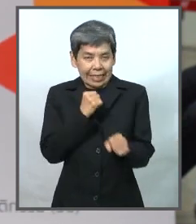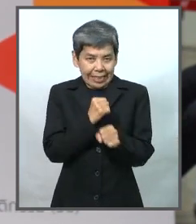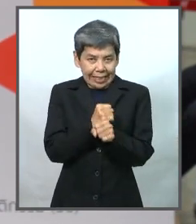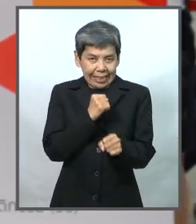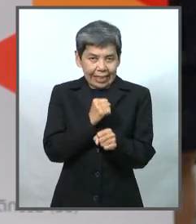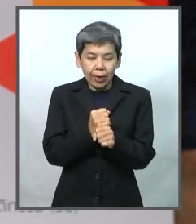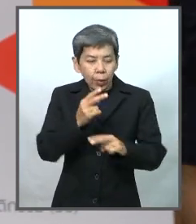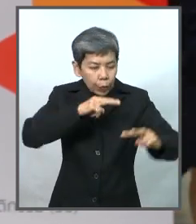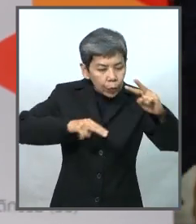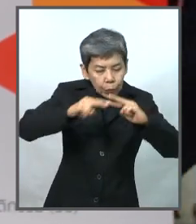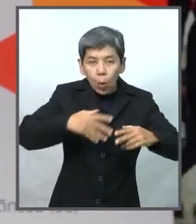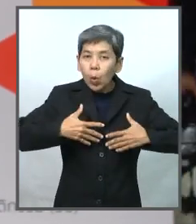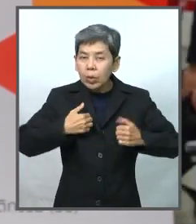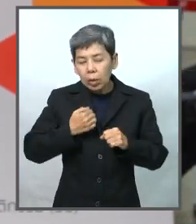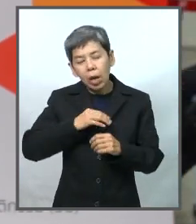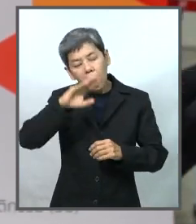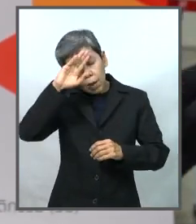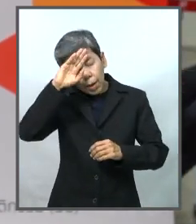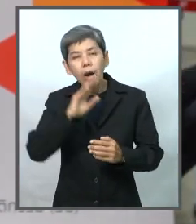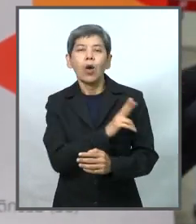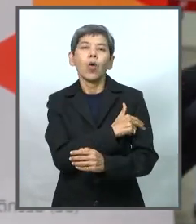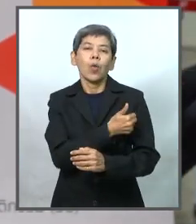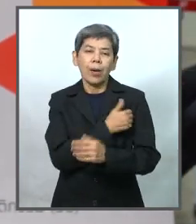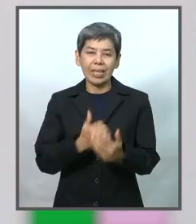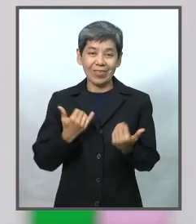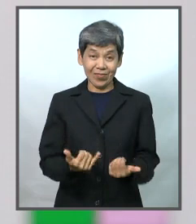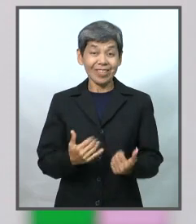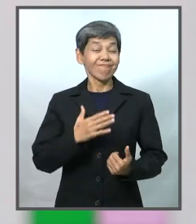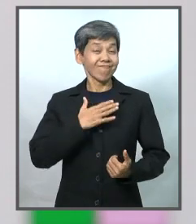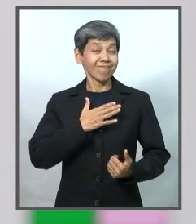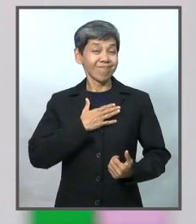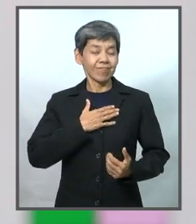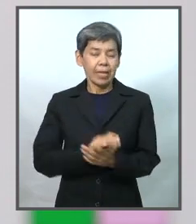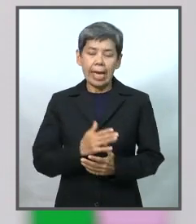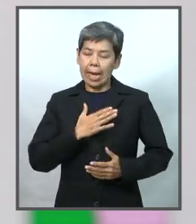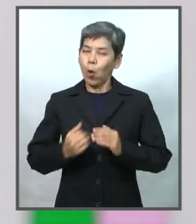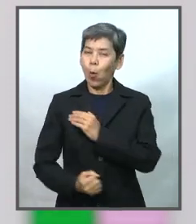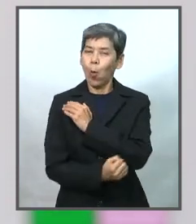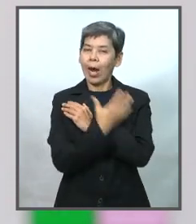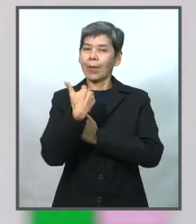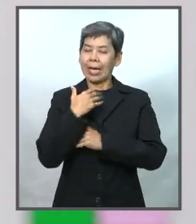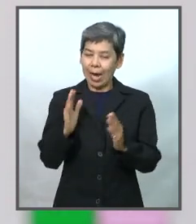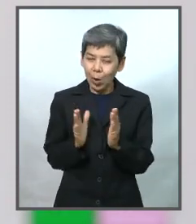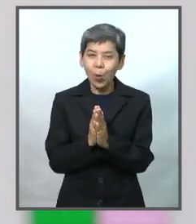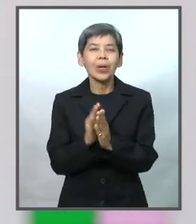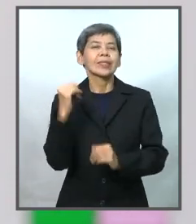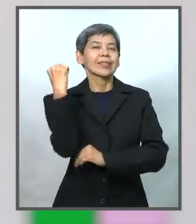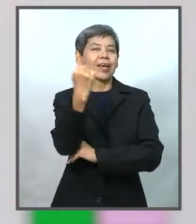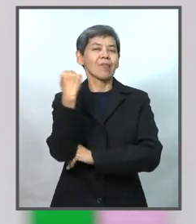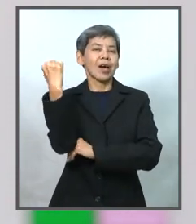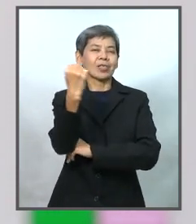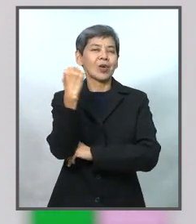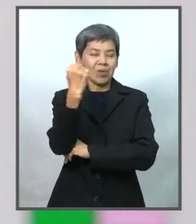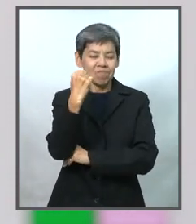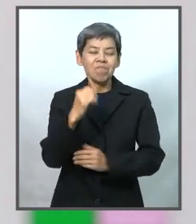บันทำหน้าที่เป็นผู้สำรวจความสุขคนไข้อยู่โรงพยาบาล World Medical ค่ะสำหรับวันนี้นะคะท่านก็ได้มีโอกาสมาร่วมงานกับทางสภาสัง